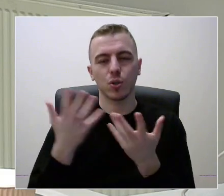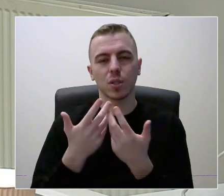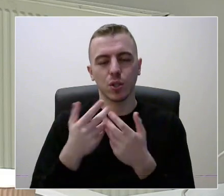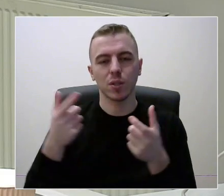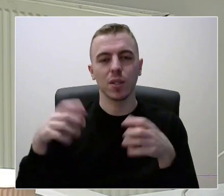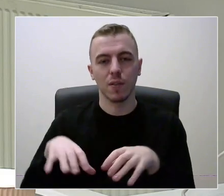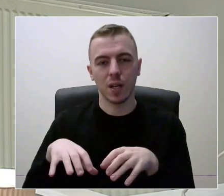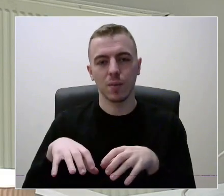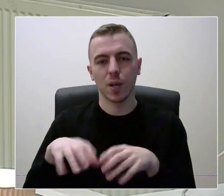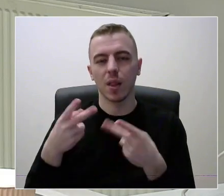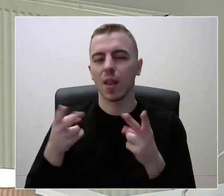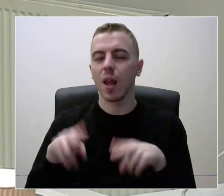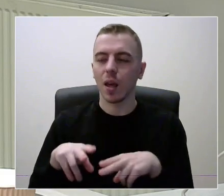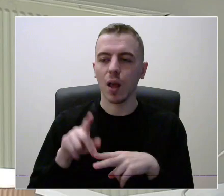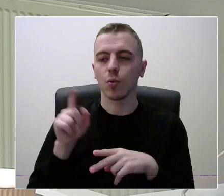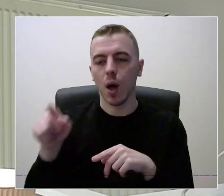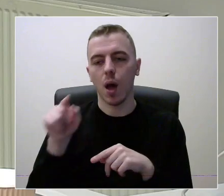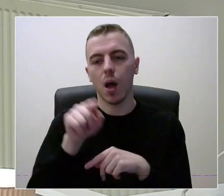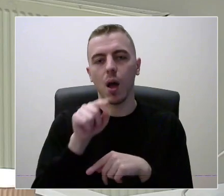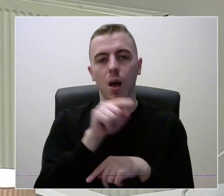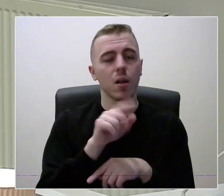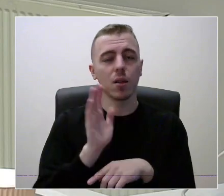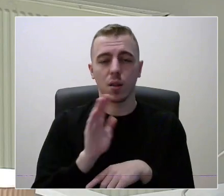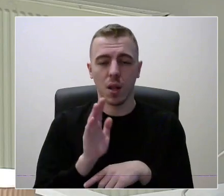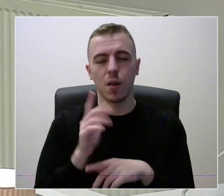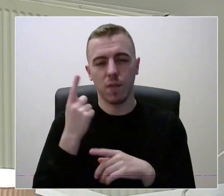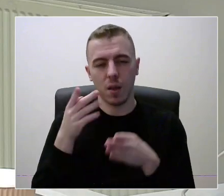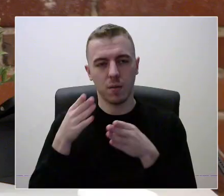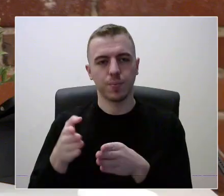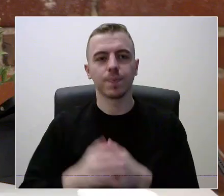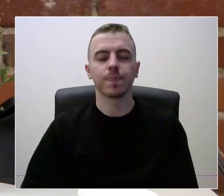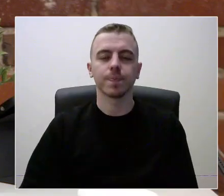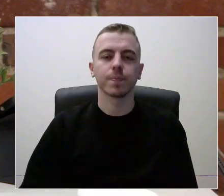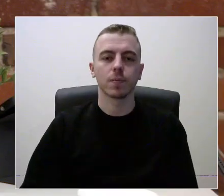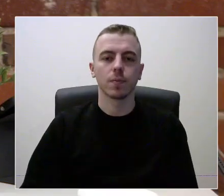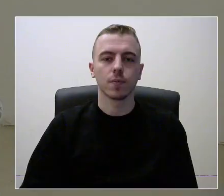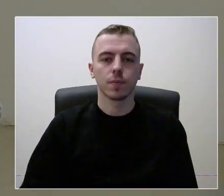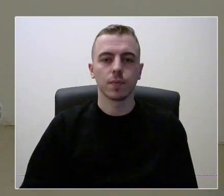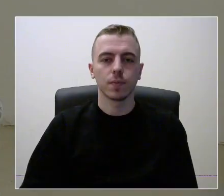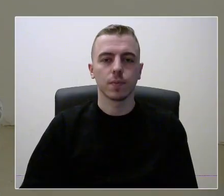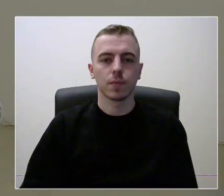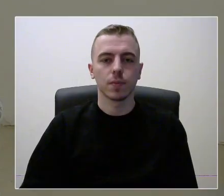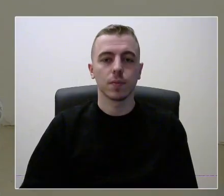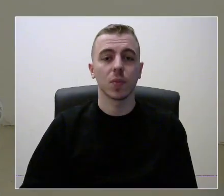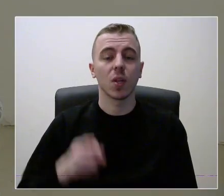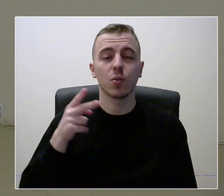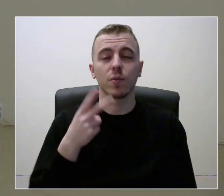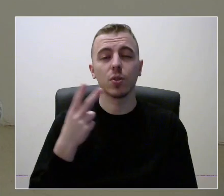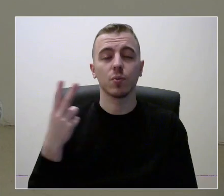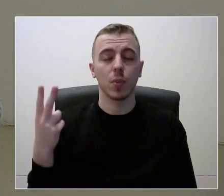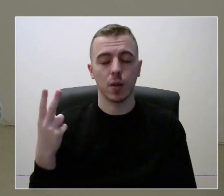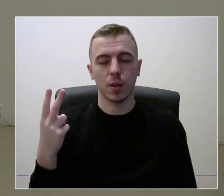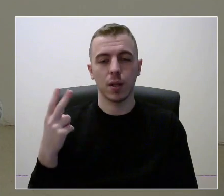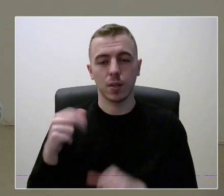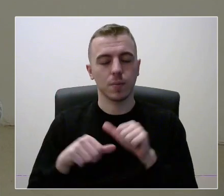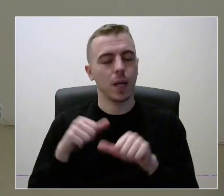kad nereikėtų savivaldybėm eiti ir prašinėti ministeriją. Tai jeigu 20 metais gavome 2,8 milijono,